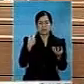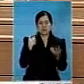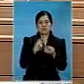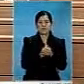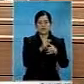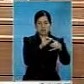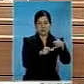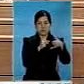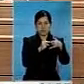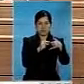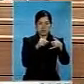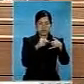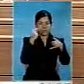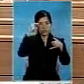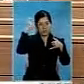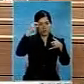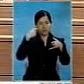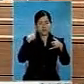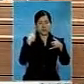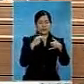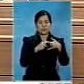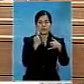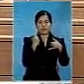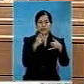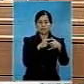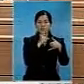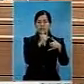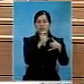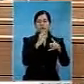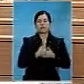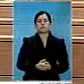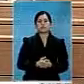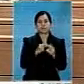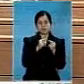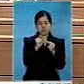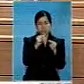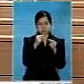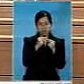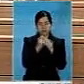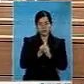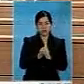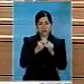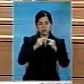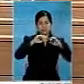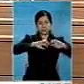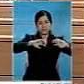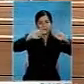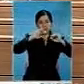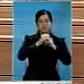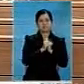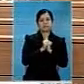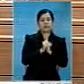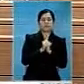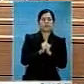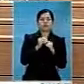ารชีวิตไปแล้วนะครับปรากฏว่ารัฐบาลจีนรัฐบาลพม่ารัฐบาลลาวขอให้รัฐบาลไท